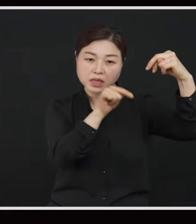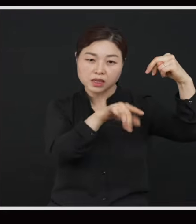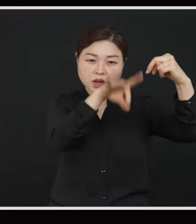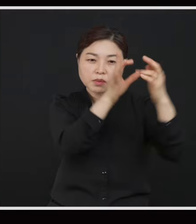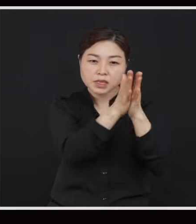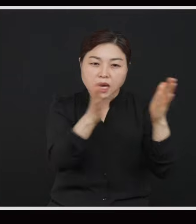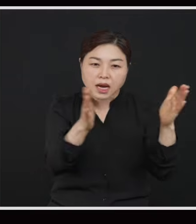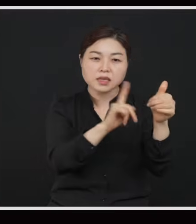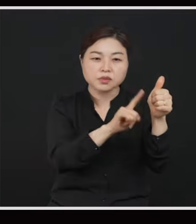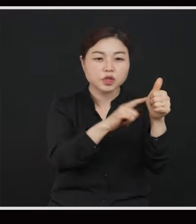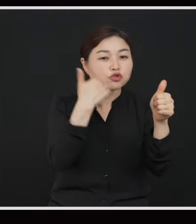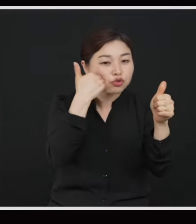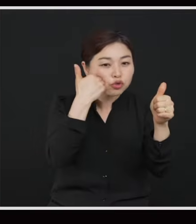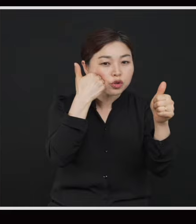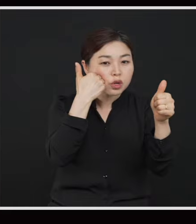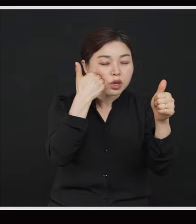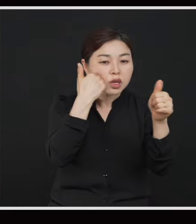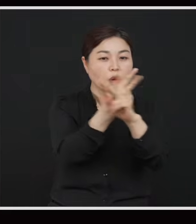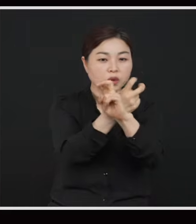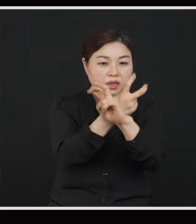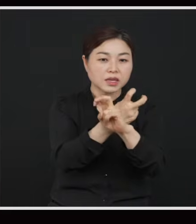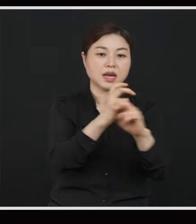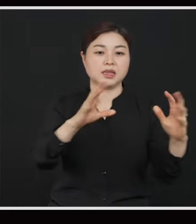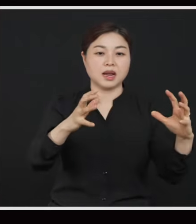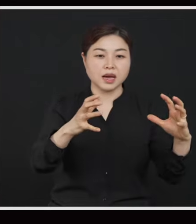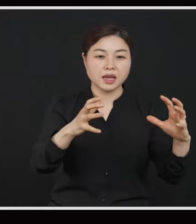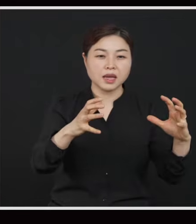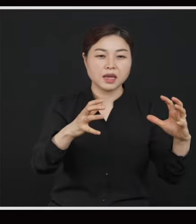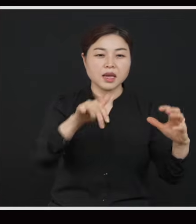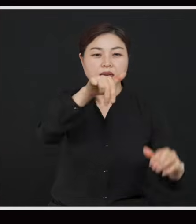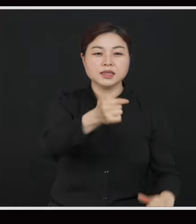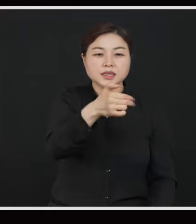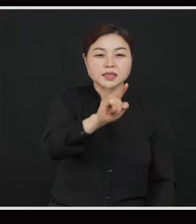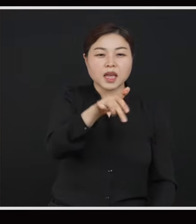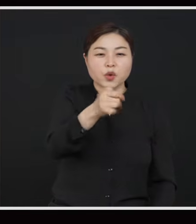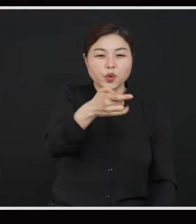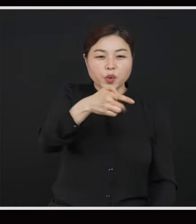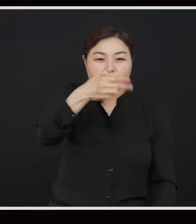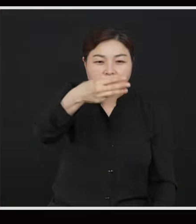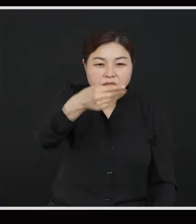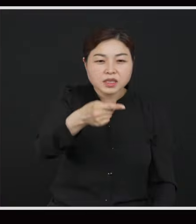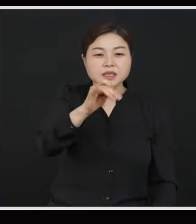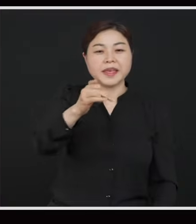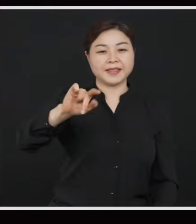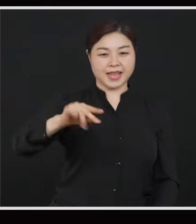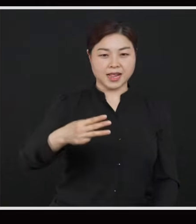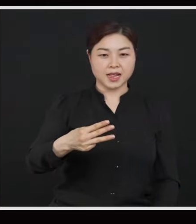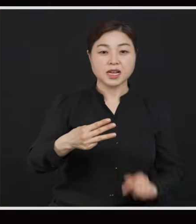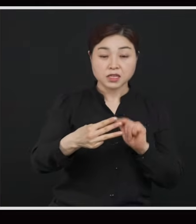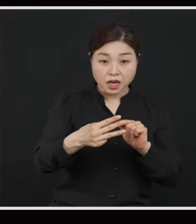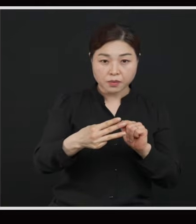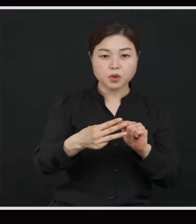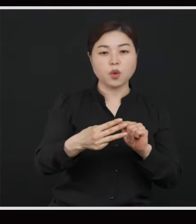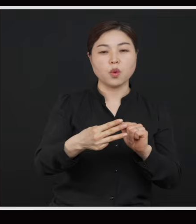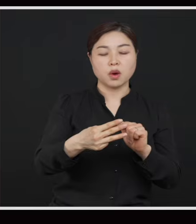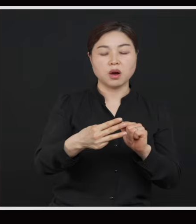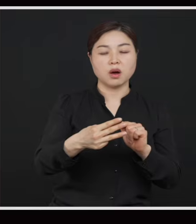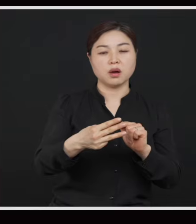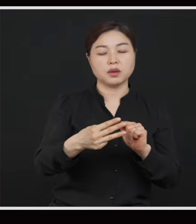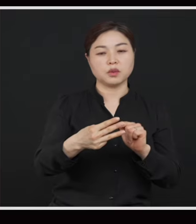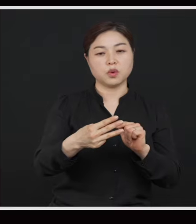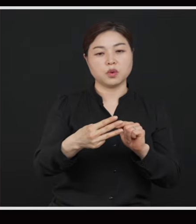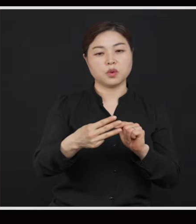한 사람이 오스트리아의 몽크 그레고르 멘델이라는 사람인데 이 사람도 사연이 있습니다.